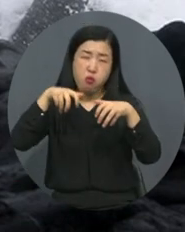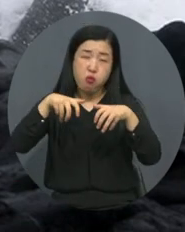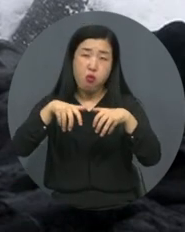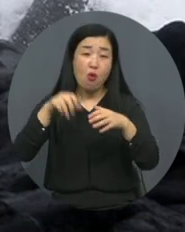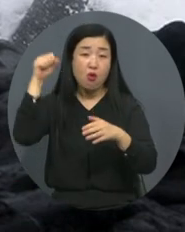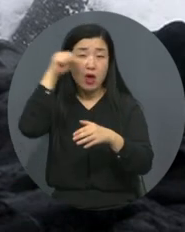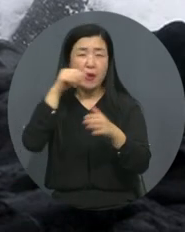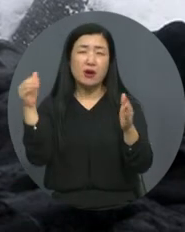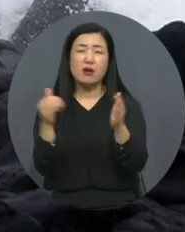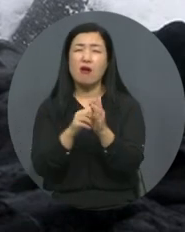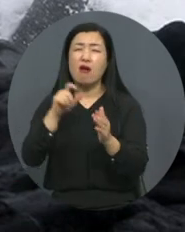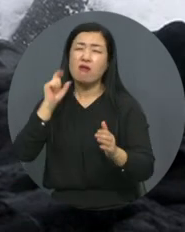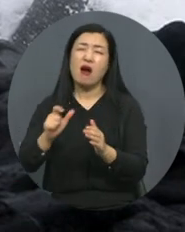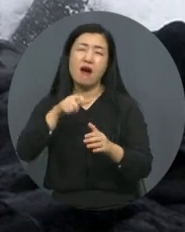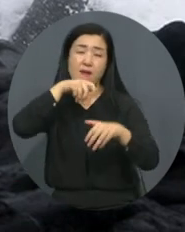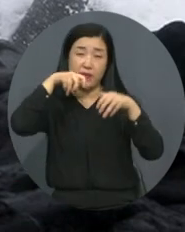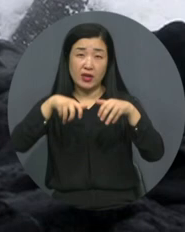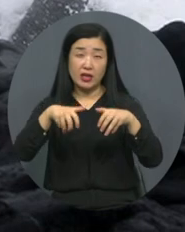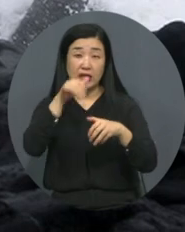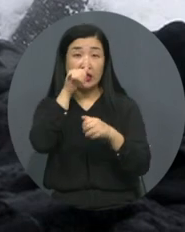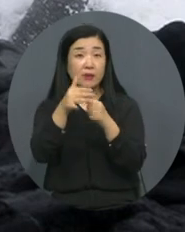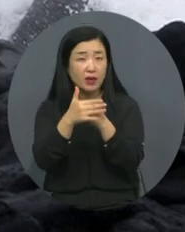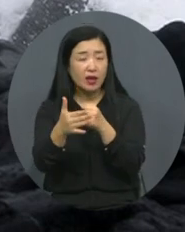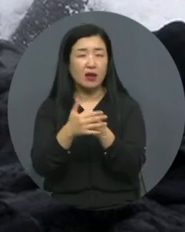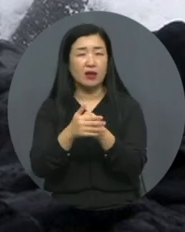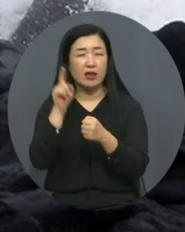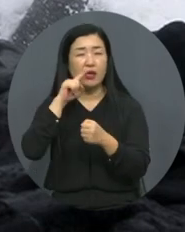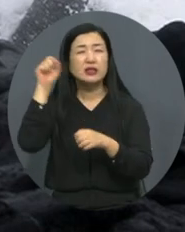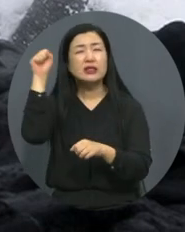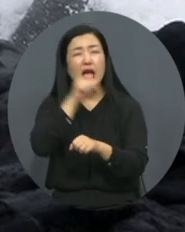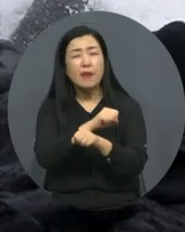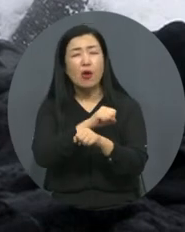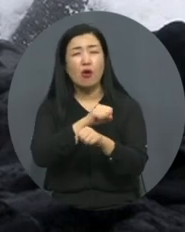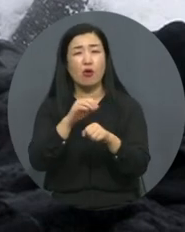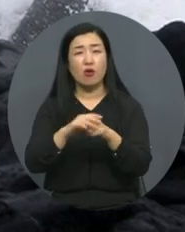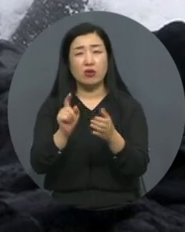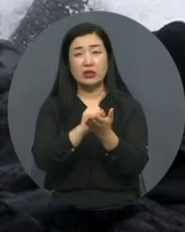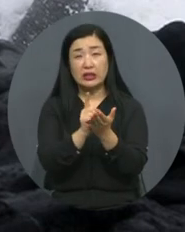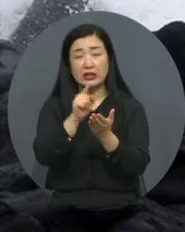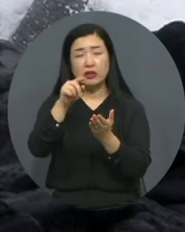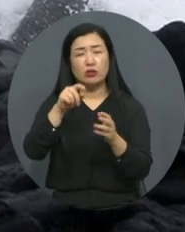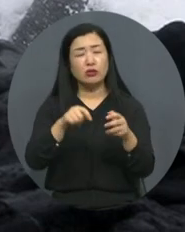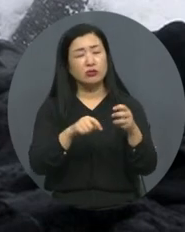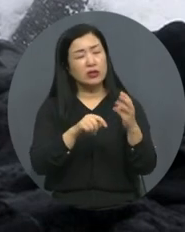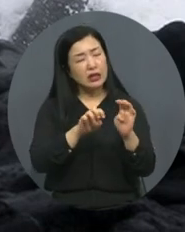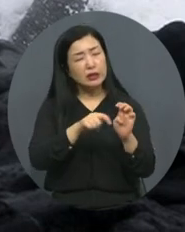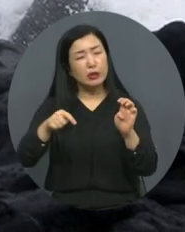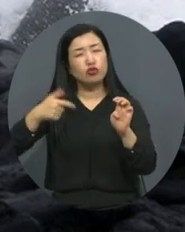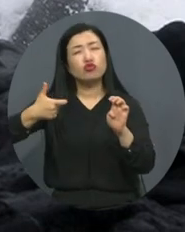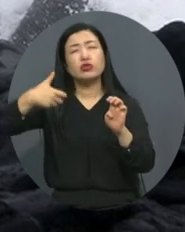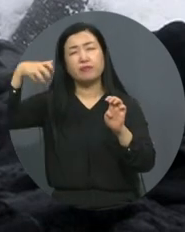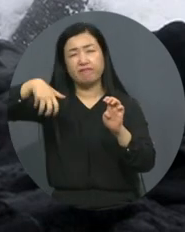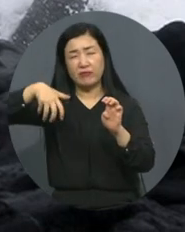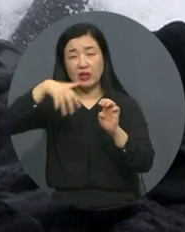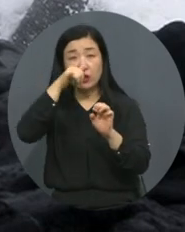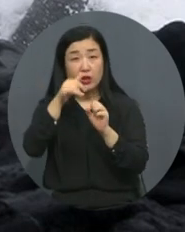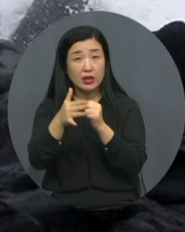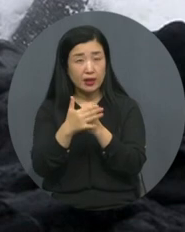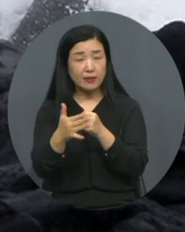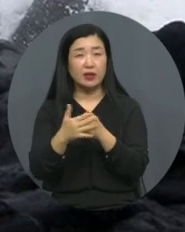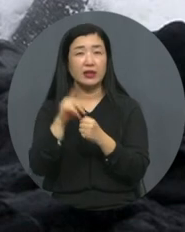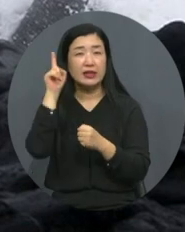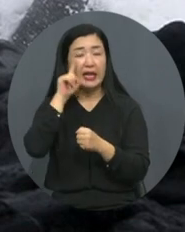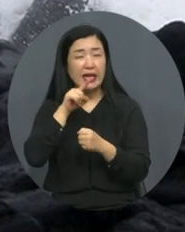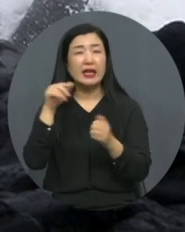새벽까지 강하게 쏟아질 수 있겠는데요 내일 새벽까지 시간당 40에서 60mm 정도의 비가 오는 곳이 있겠고 일단